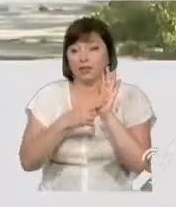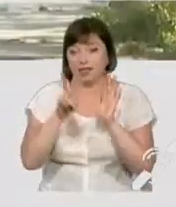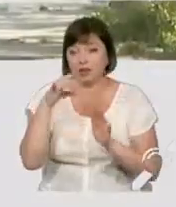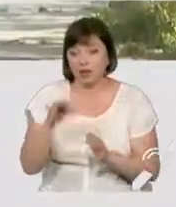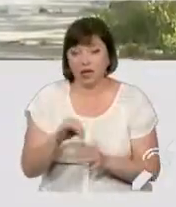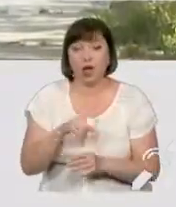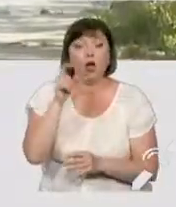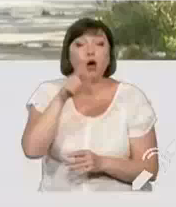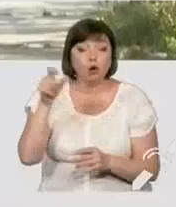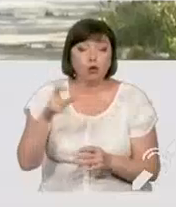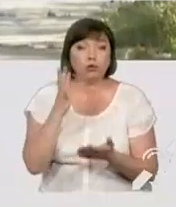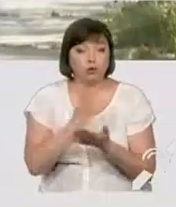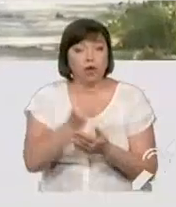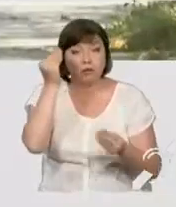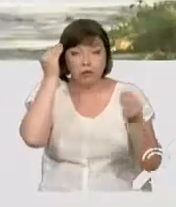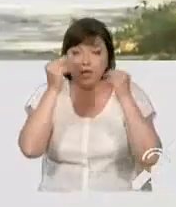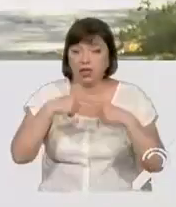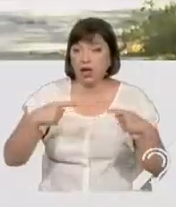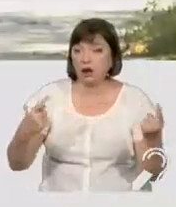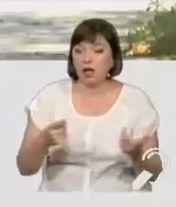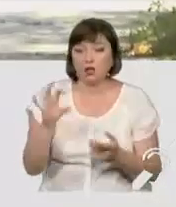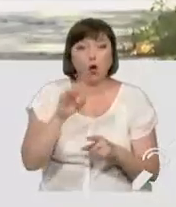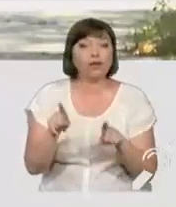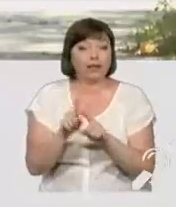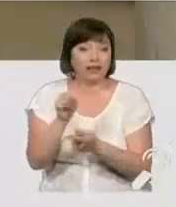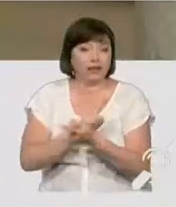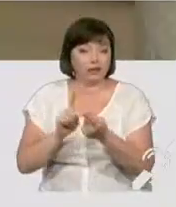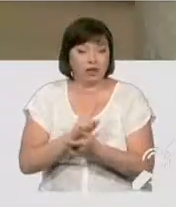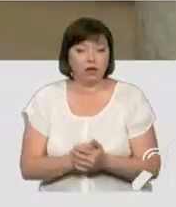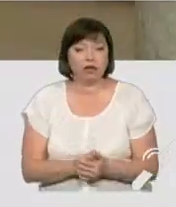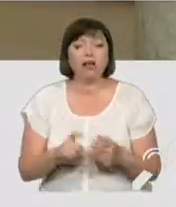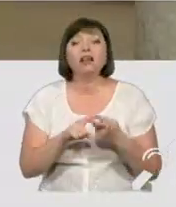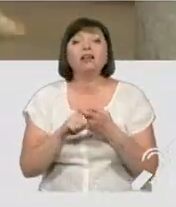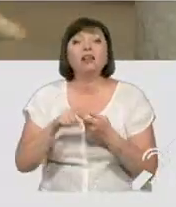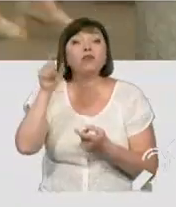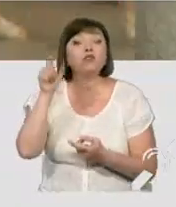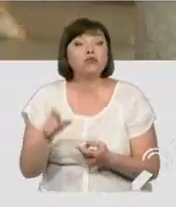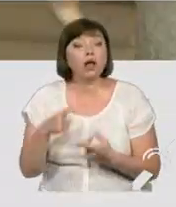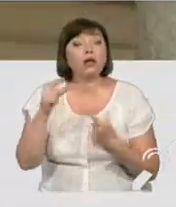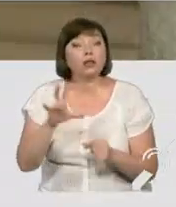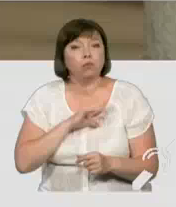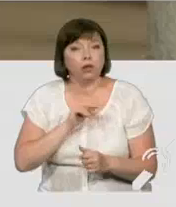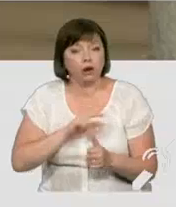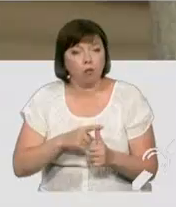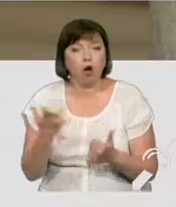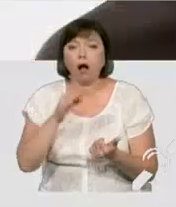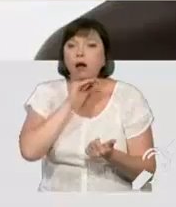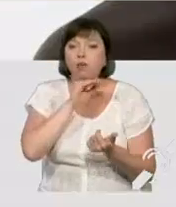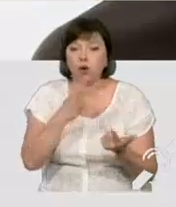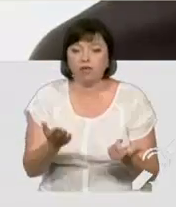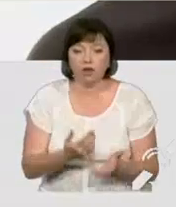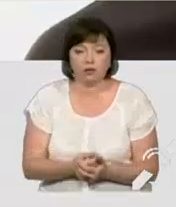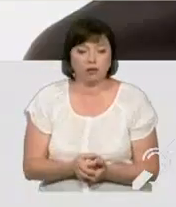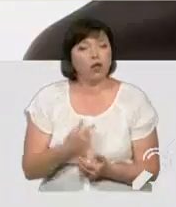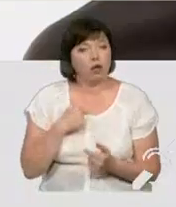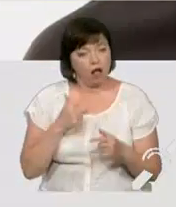2777 de lei. Oamenii au păreri împărțite cu privire la aceste modificări. Depinde de persoana care unde a lucrat și profesia a avut. Eu